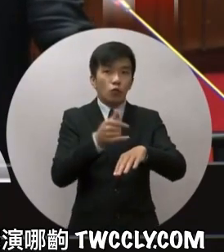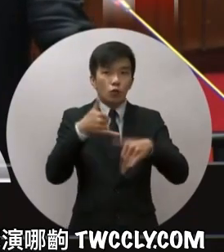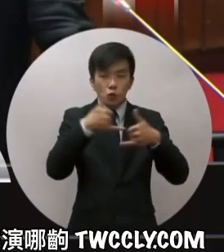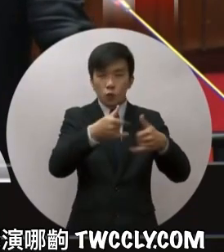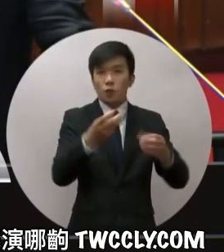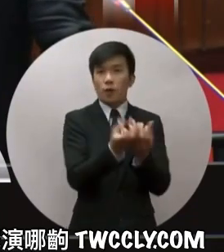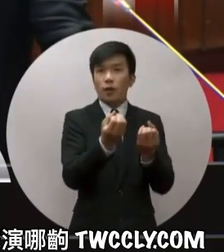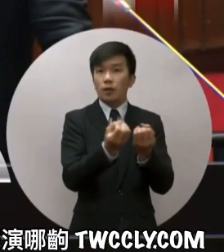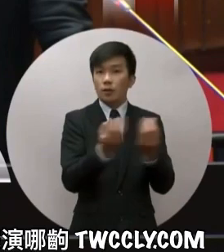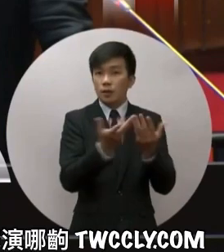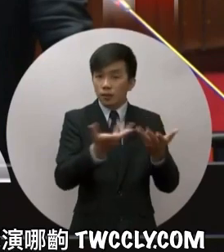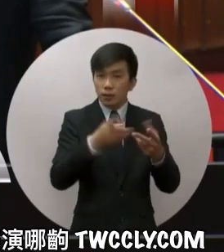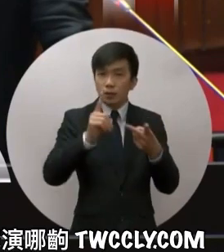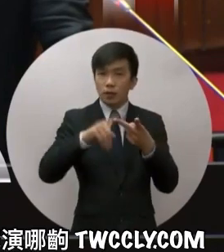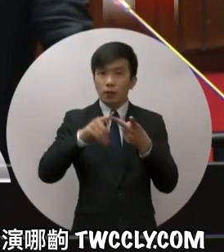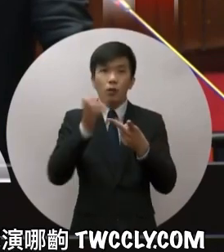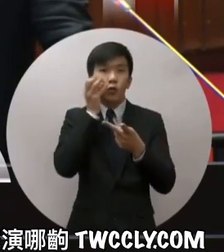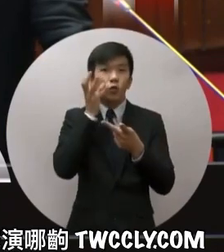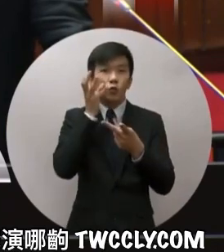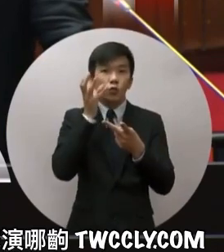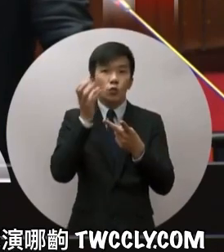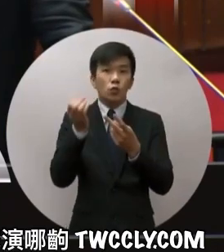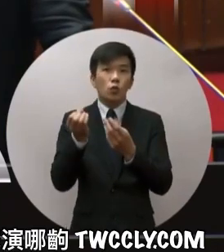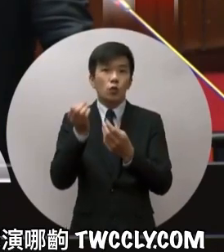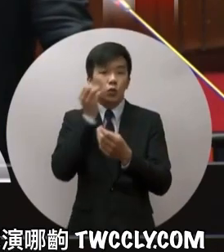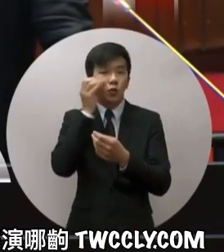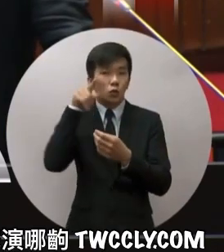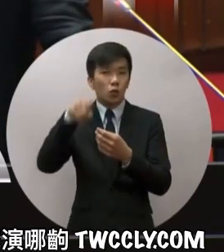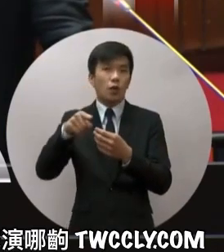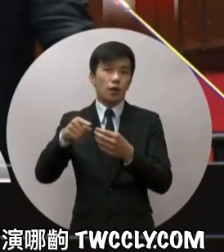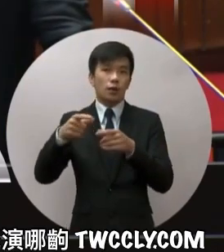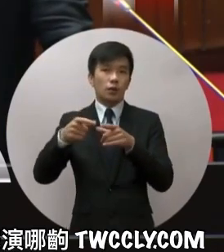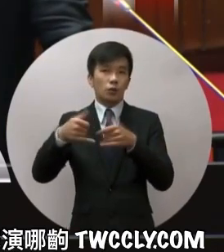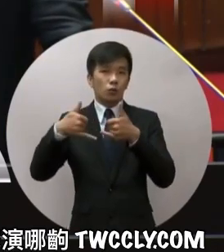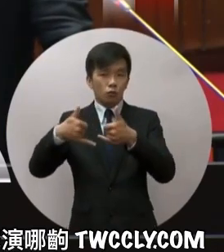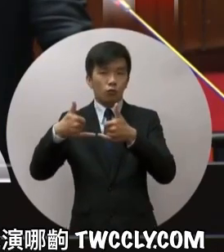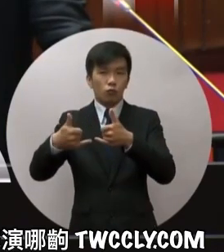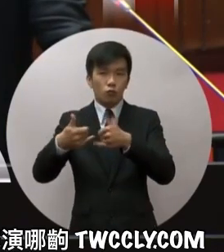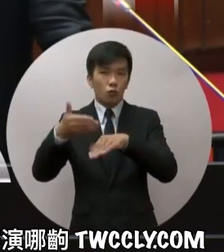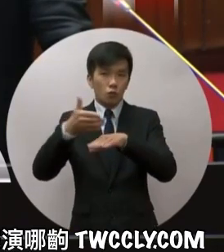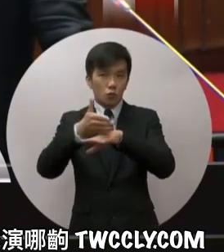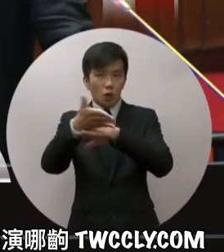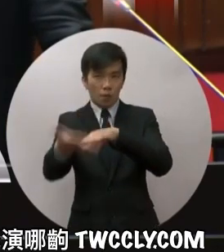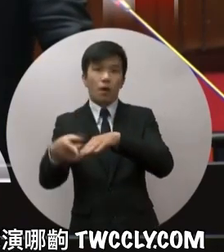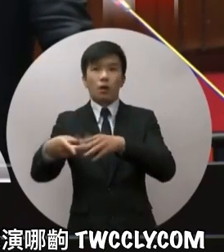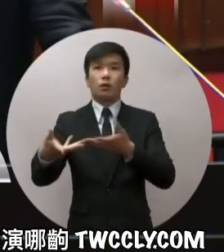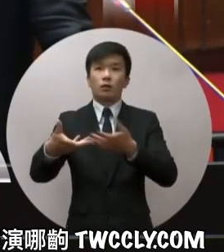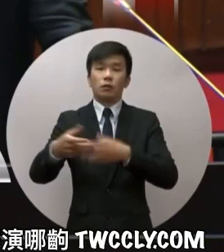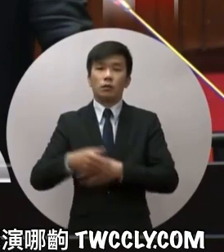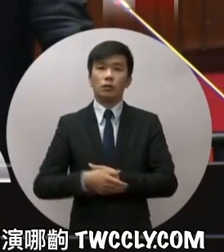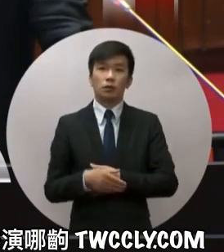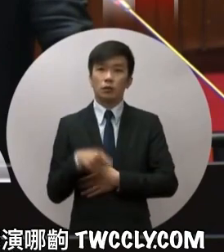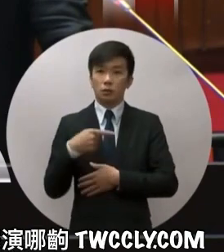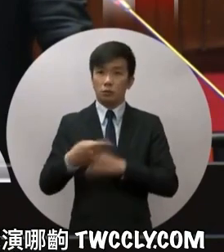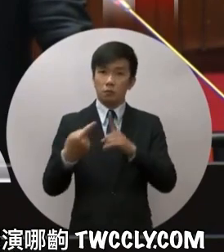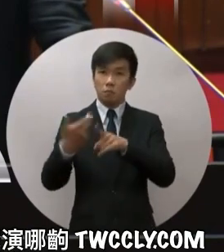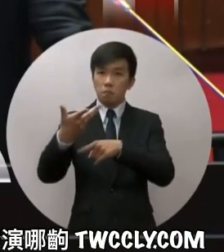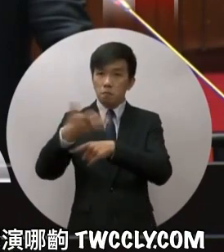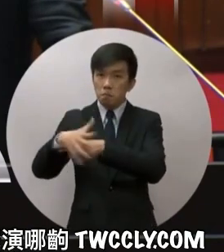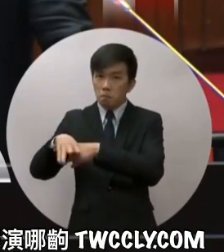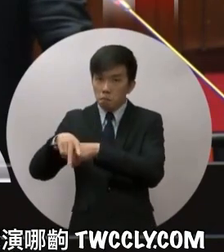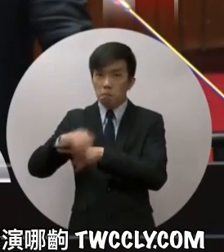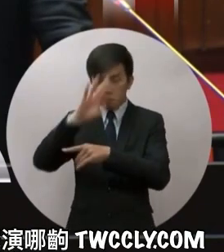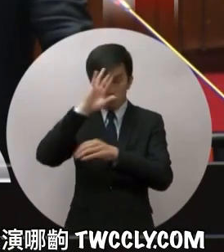蘇花公路的這個遊覽車的事情其實都是國人非常關心的而且這個死亡的人數其實跟疫情來講